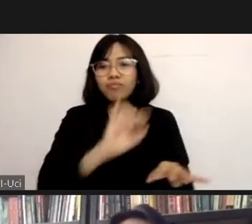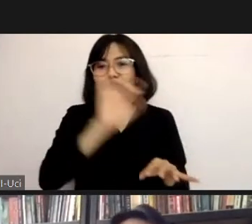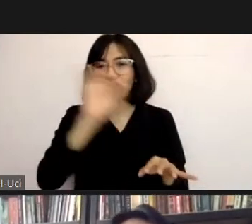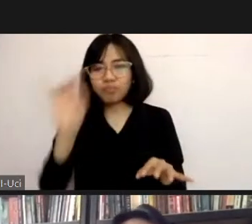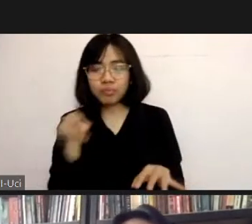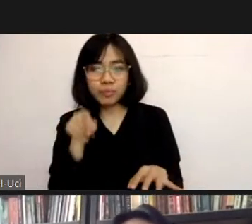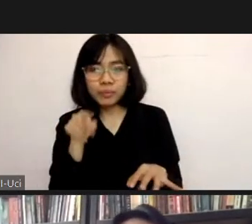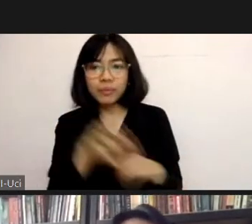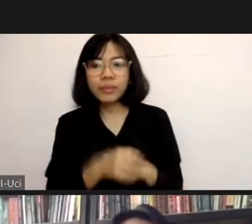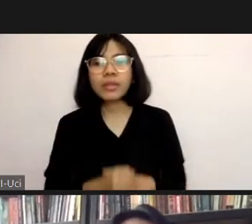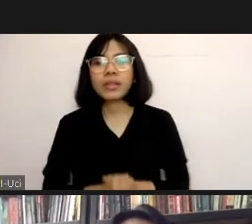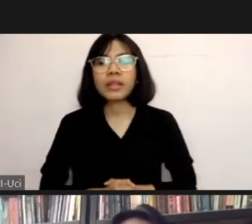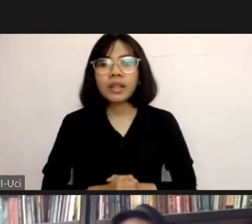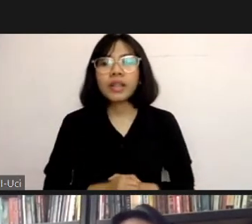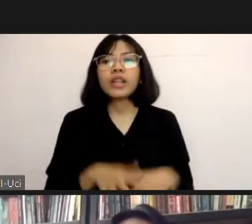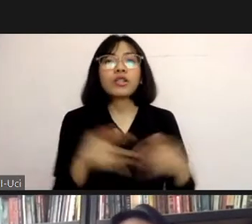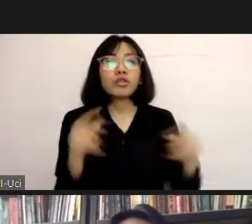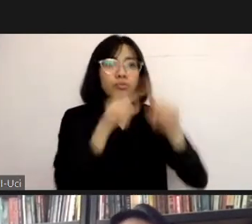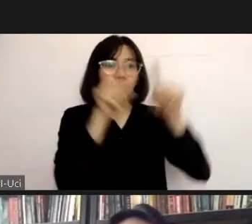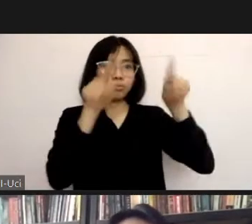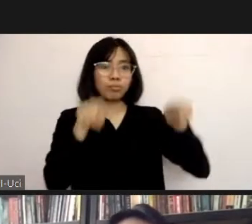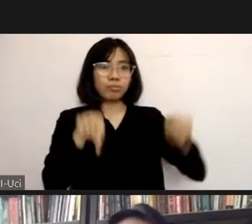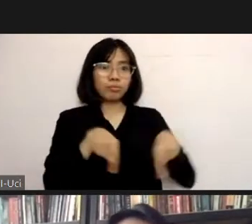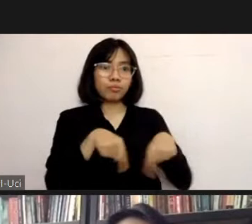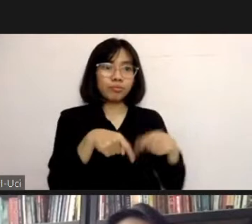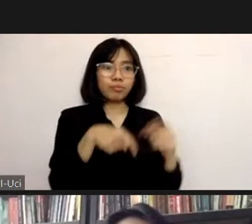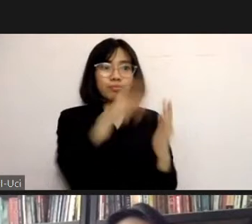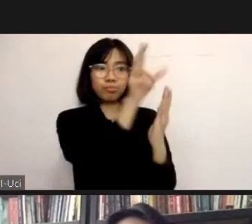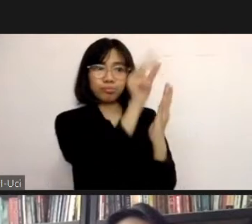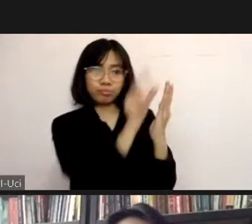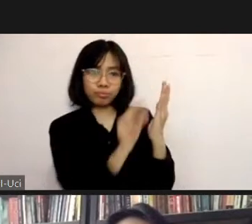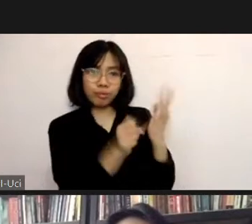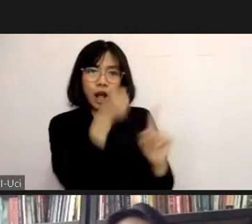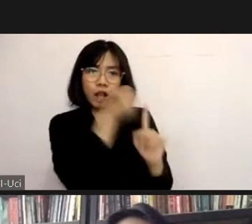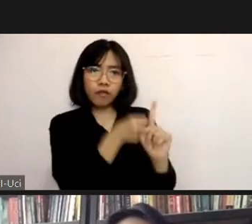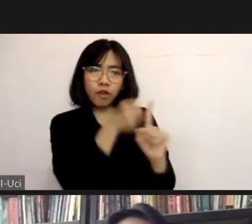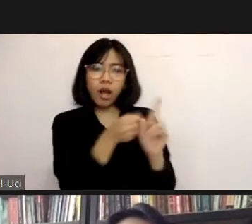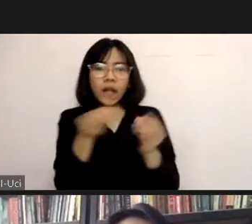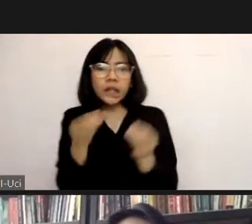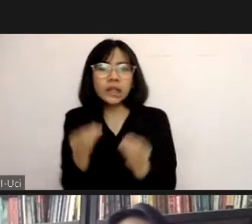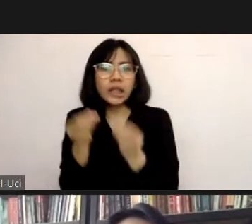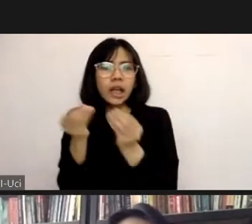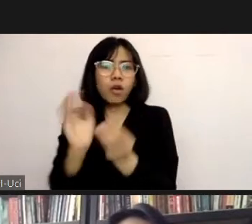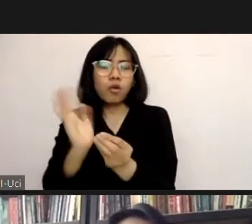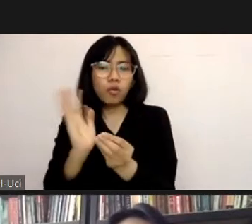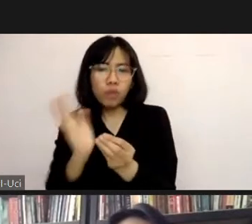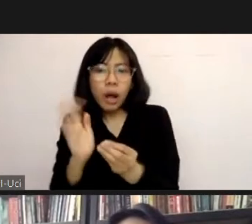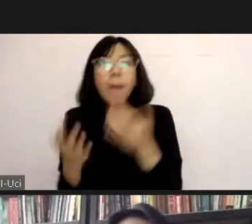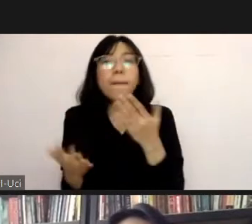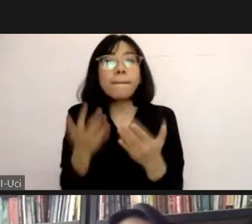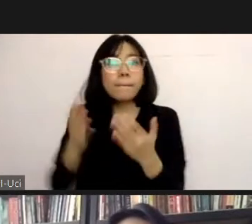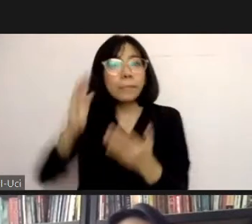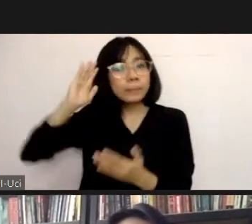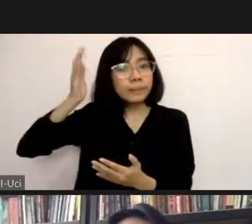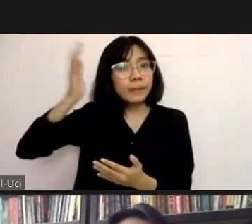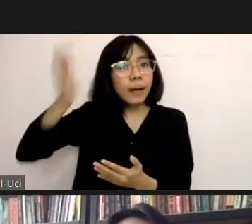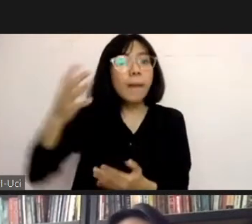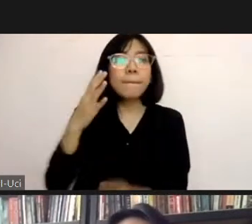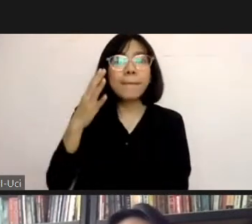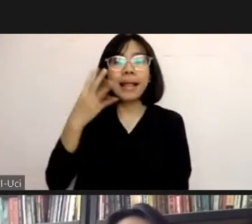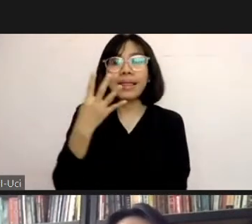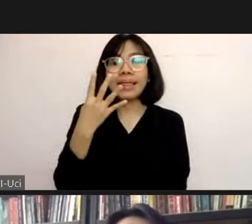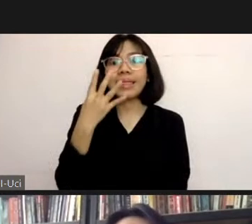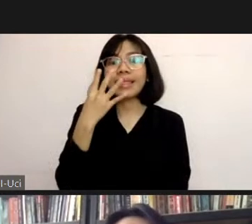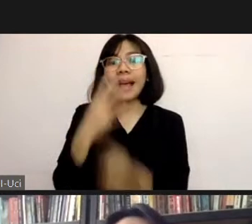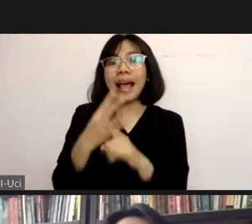5 kertas advokasi kebijakan terkait tema-tema tersebut. Dan masih ada 4 edisi berikutnya yang akan kami terbitkan